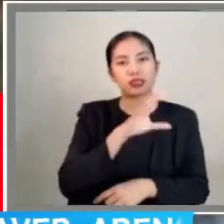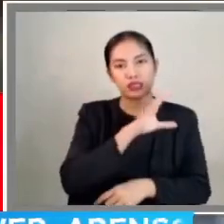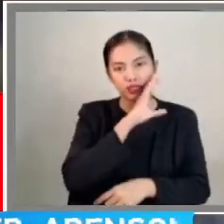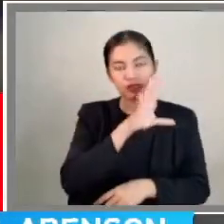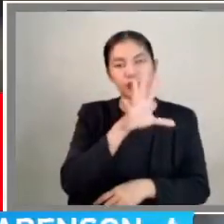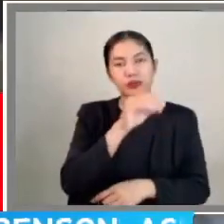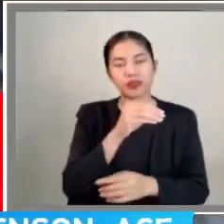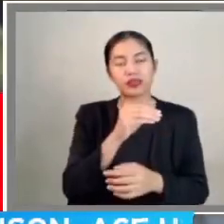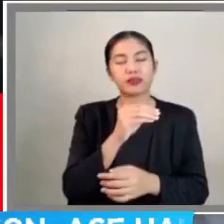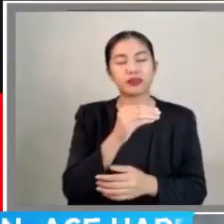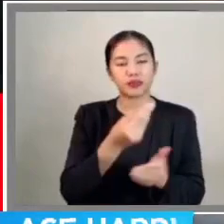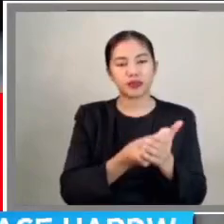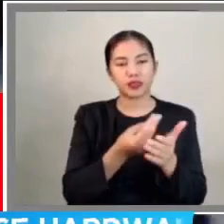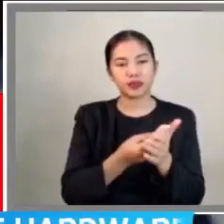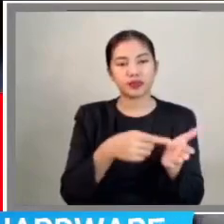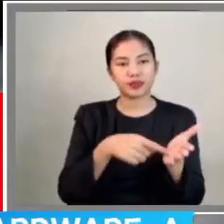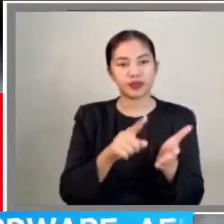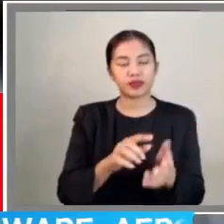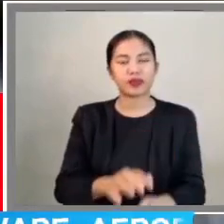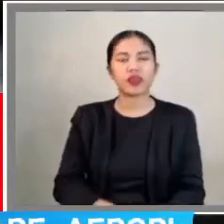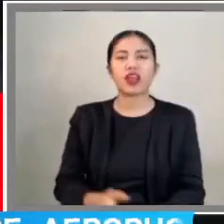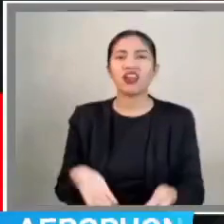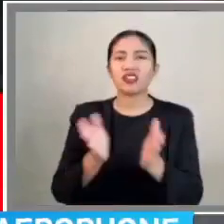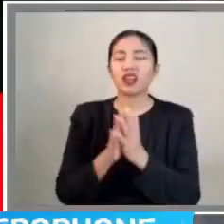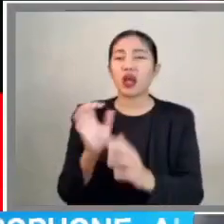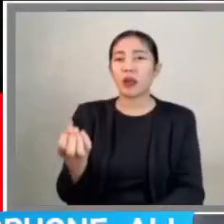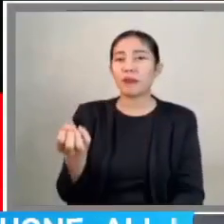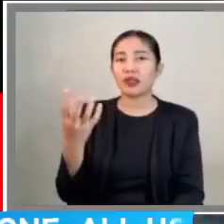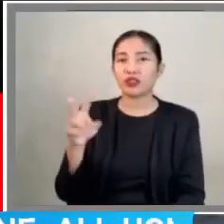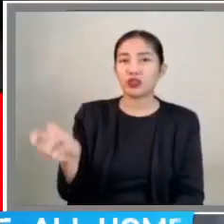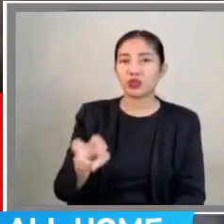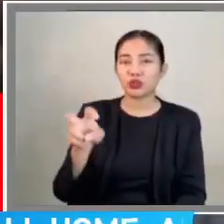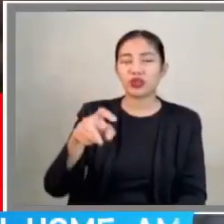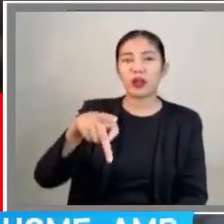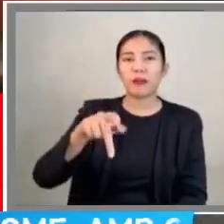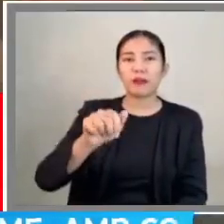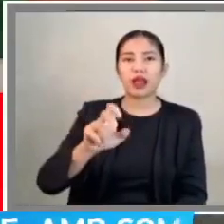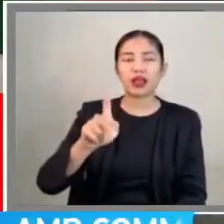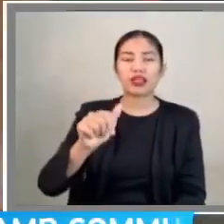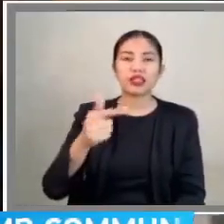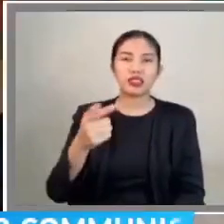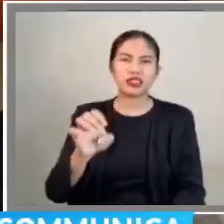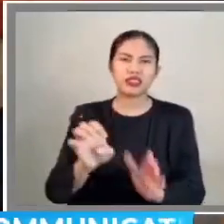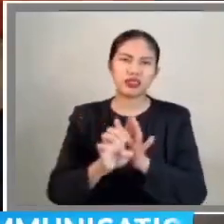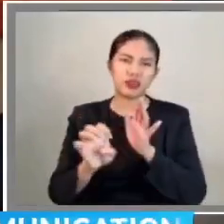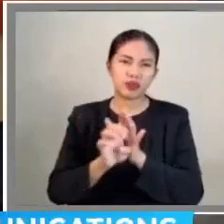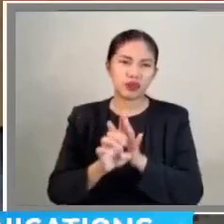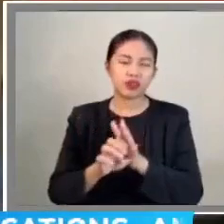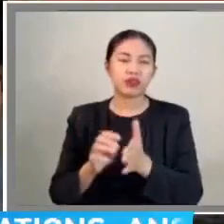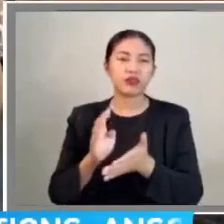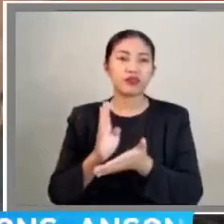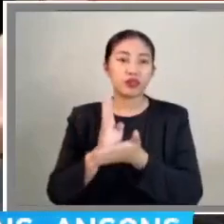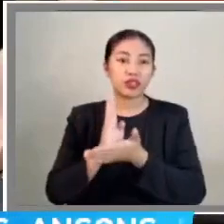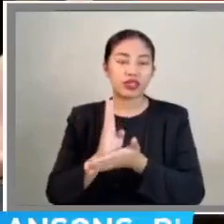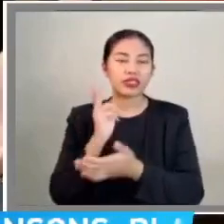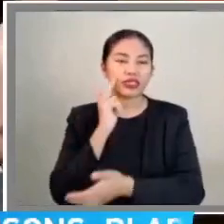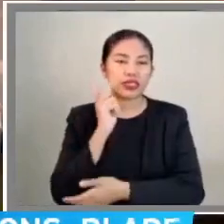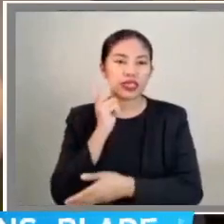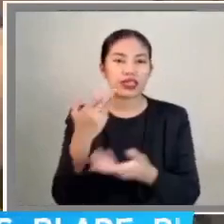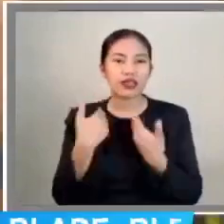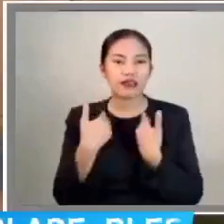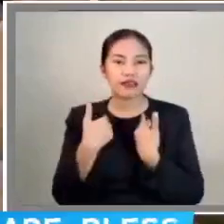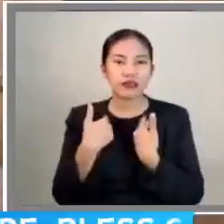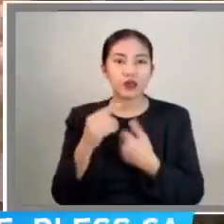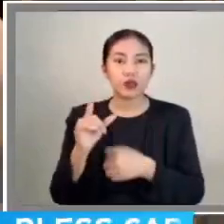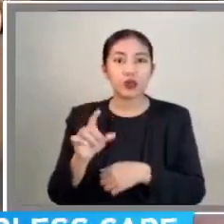nagtatanong magkano ba yung mga tour packages dito, no, sa mga local destination gaya sa Boracay, ang nakita natin ay meron silang as low as 12,000